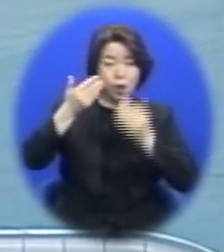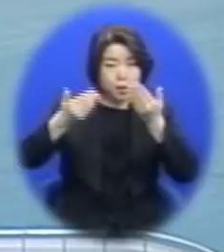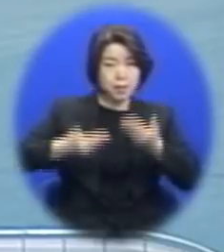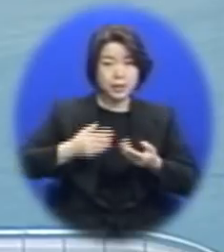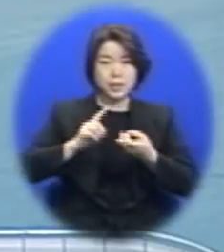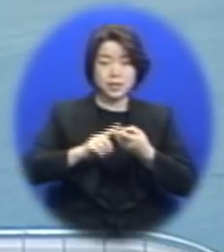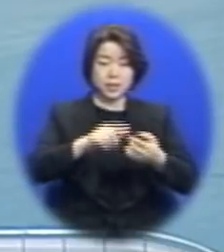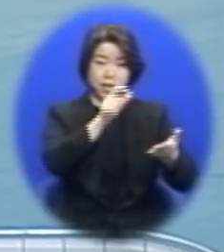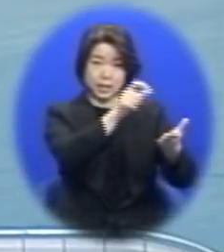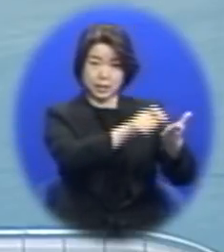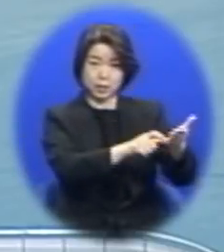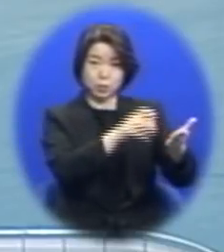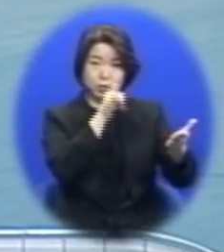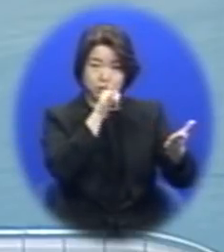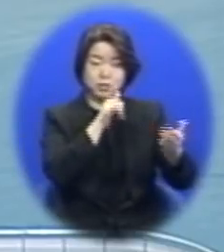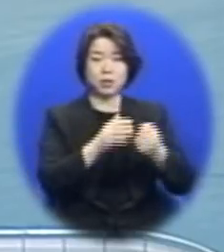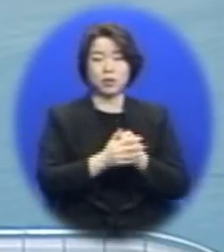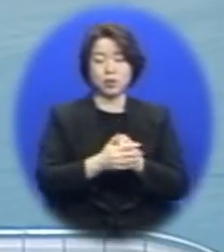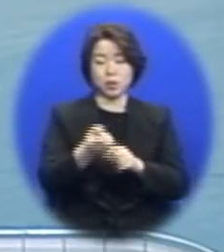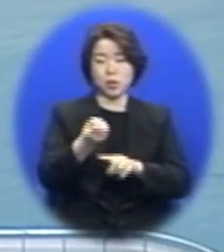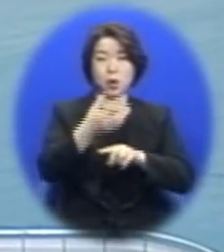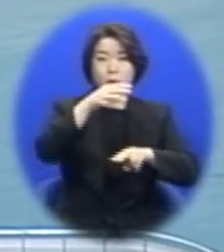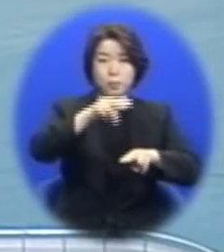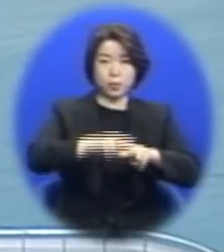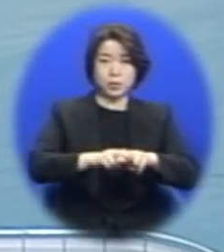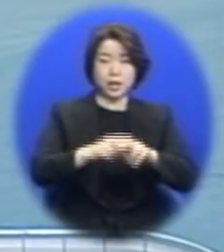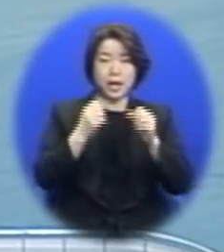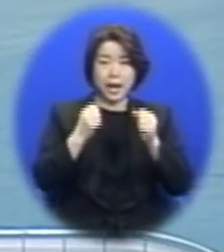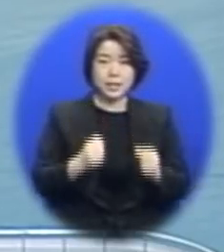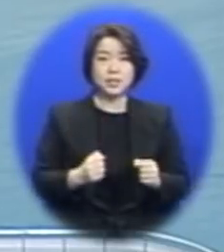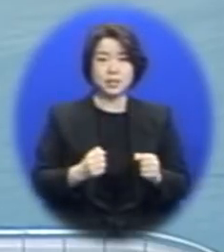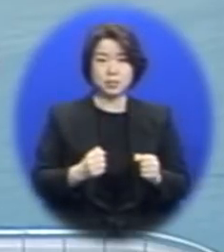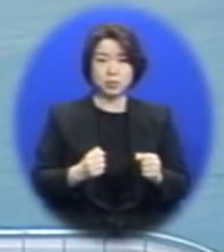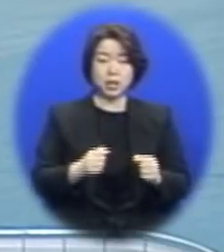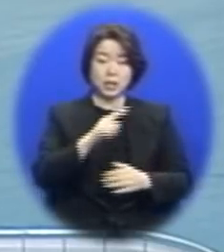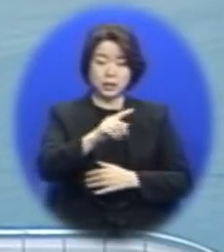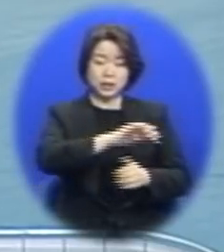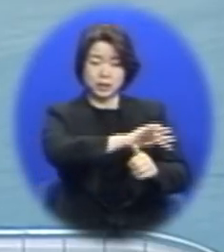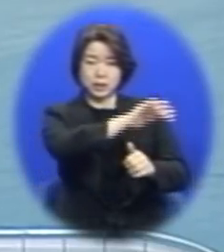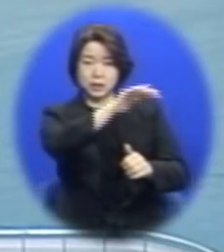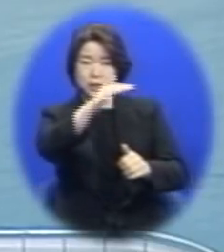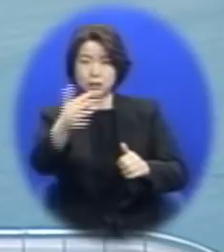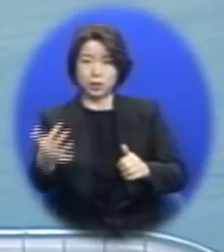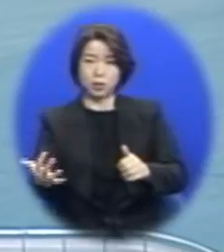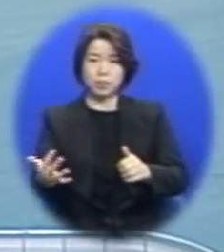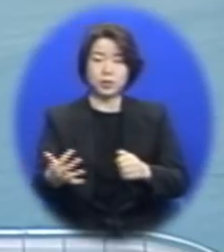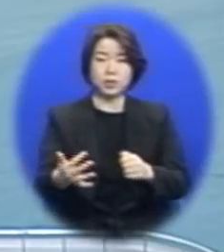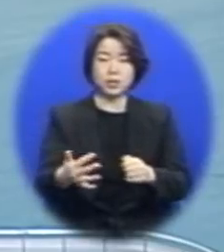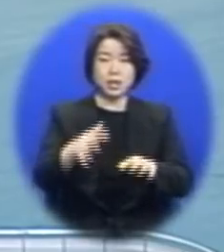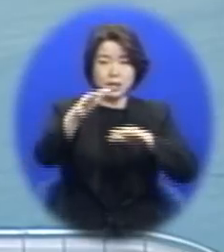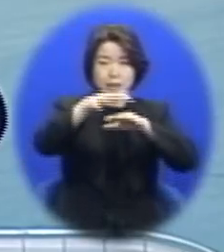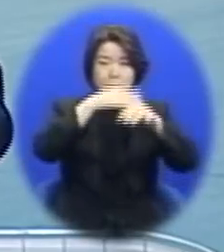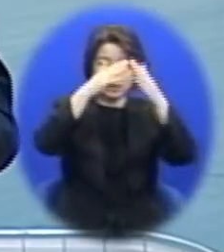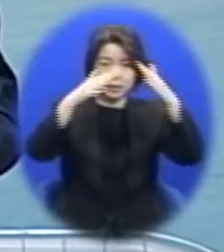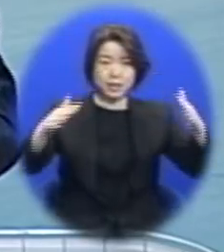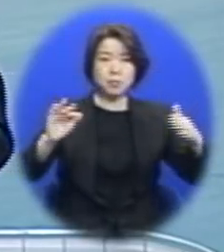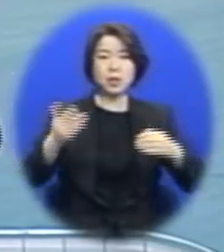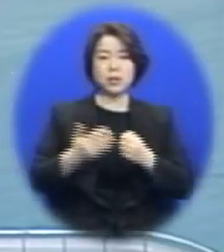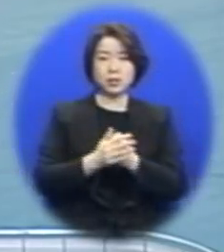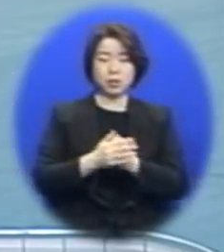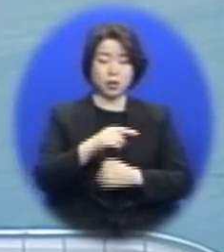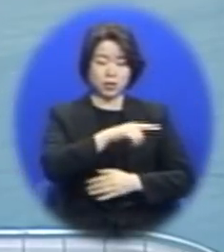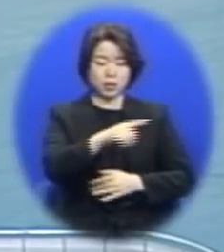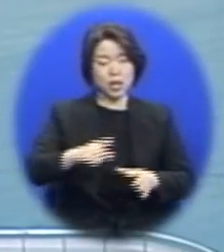것인지에 대한 기록이 나옵니다. 보좌에 앉으신 분이 그들을 돕는 장막이 되어주실 것입니다. 16절에 그들은 다시는 주리지